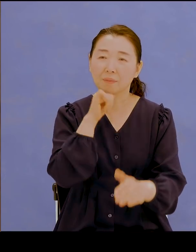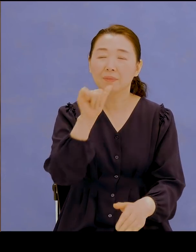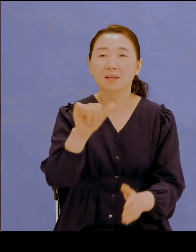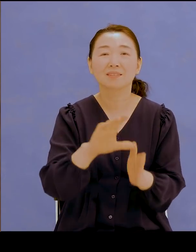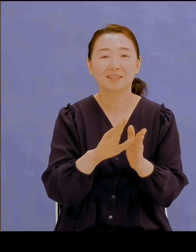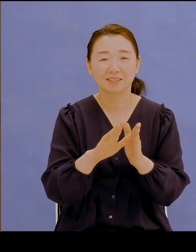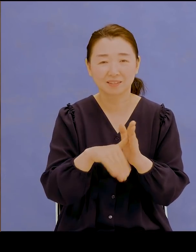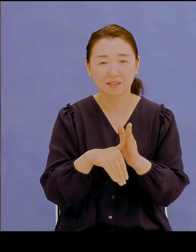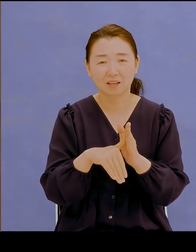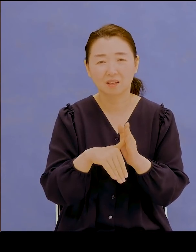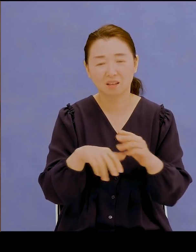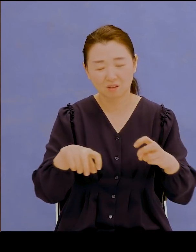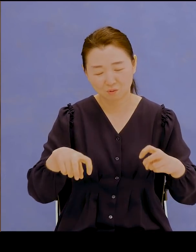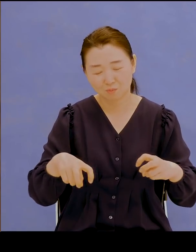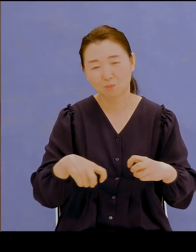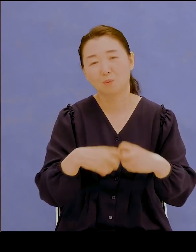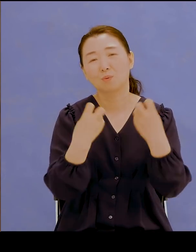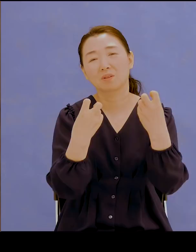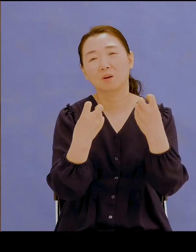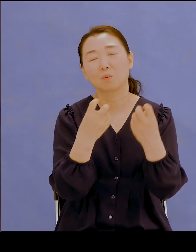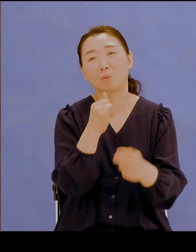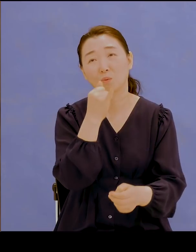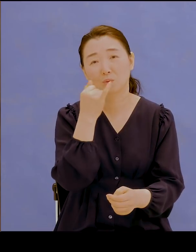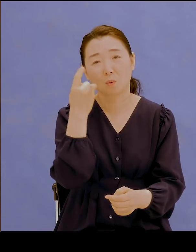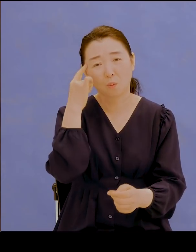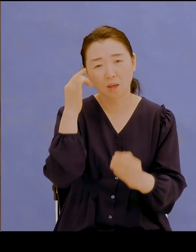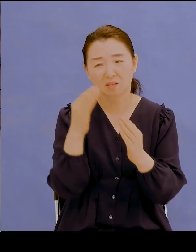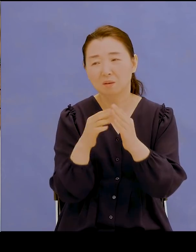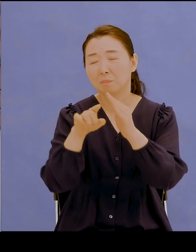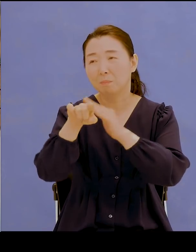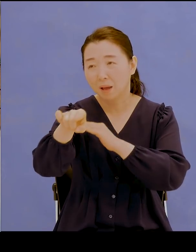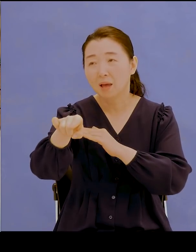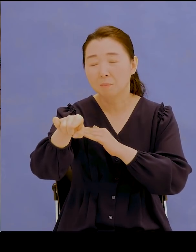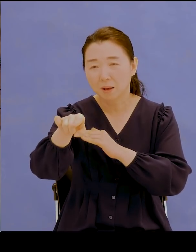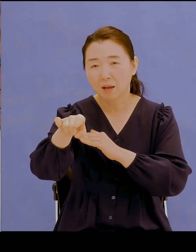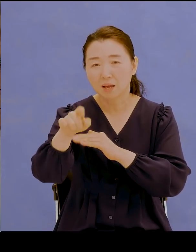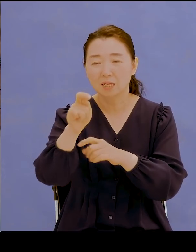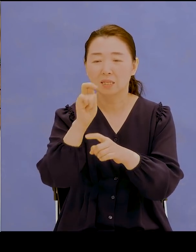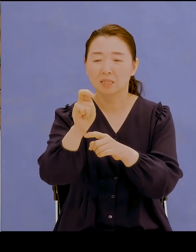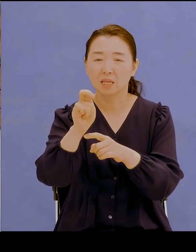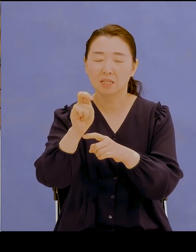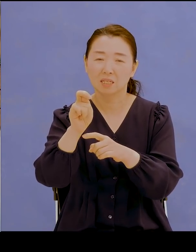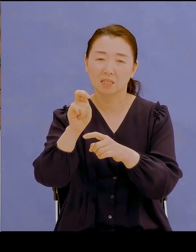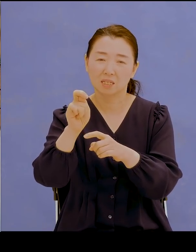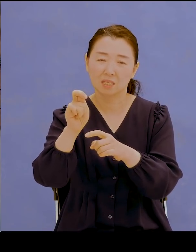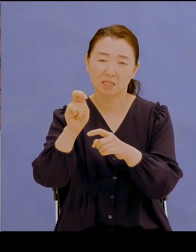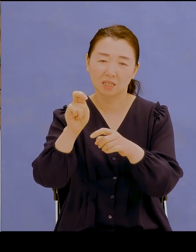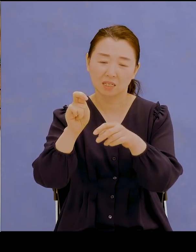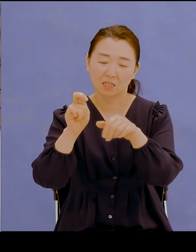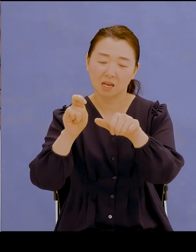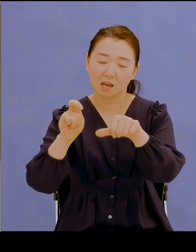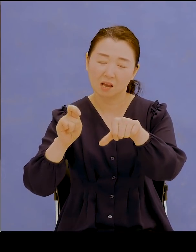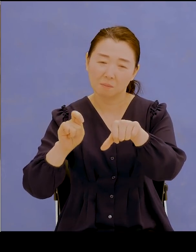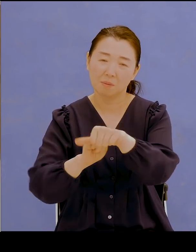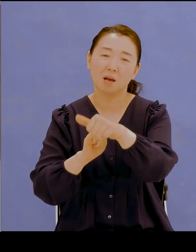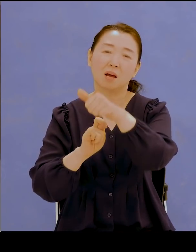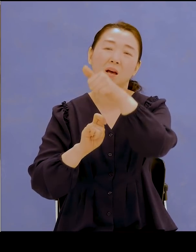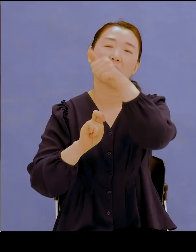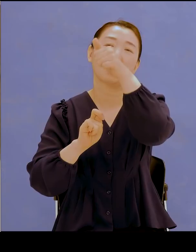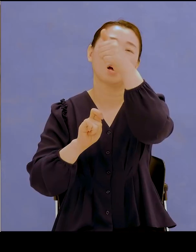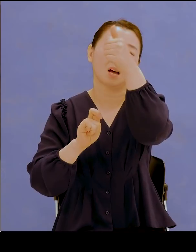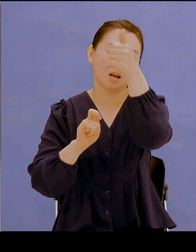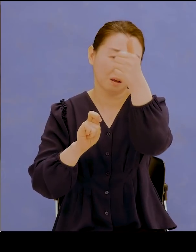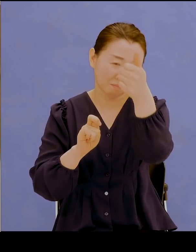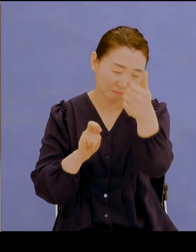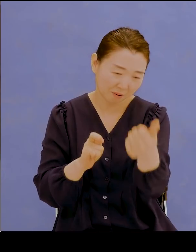5살 정도일 때 교통사고가 났어요. 그 집 밖을 나가가지고 택시에 부딪혀서 그때 목격자의 말로는 한 2m